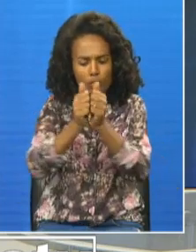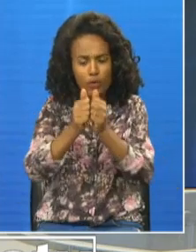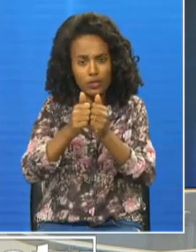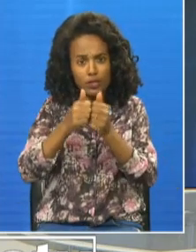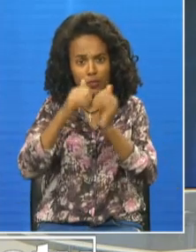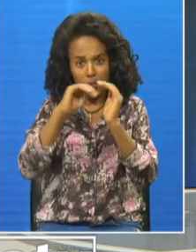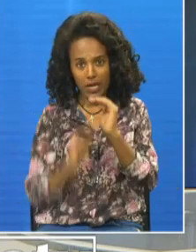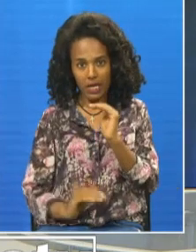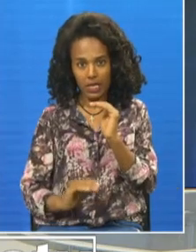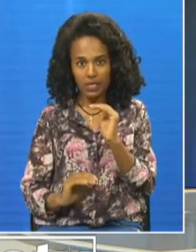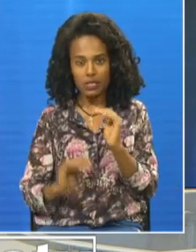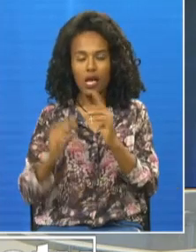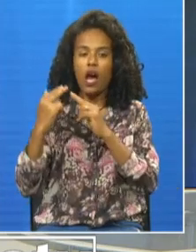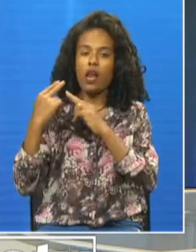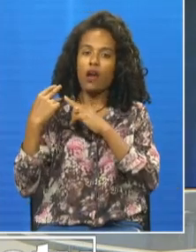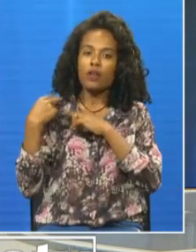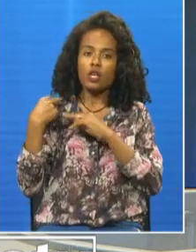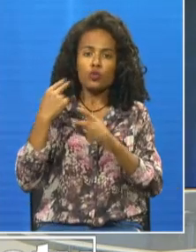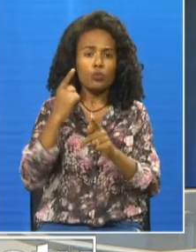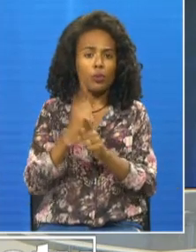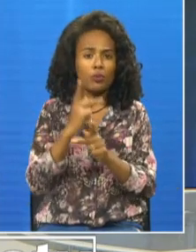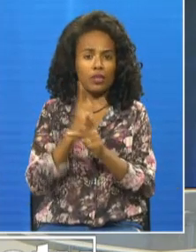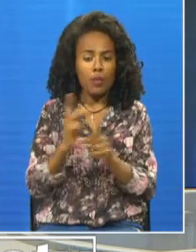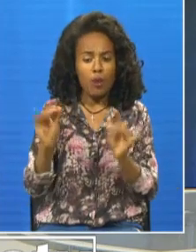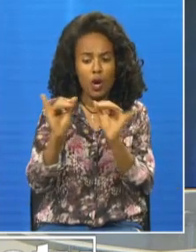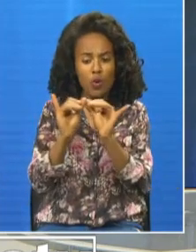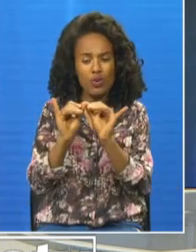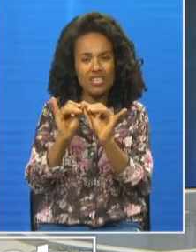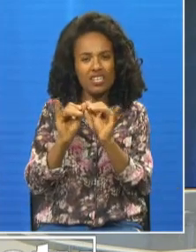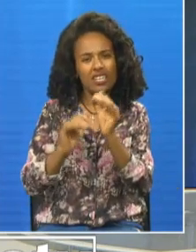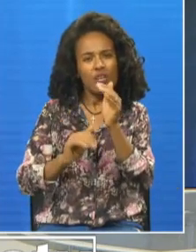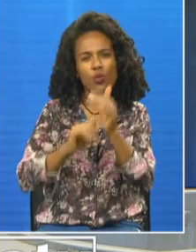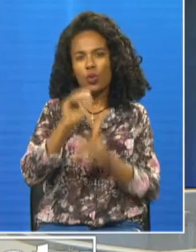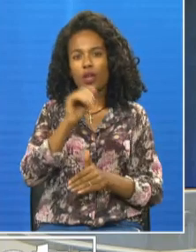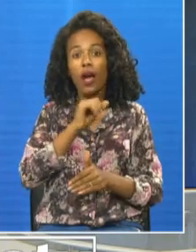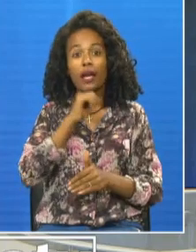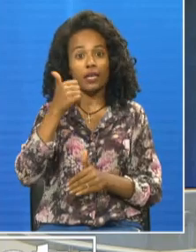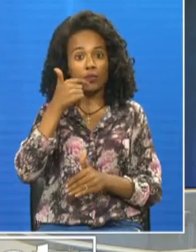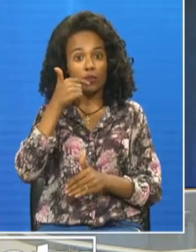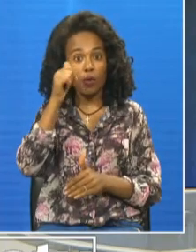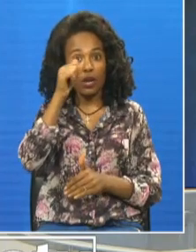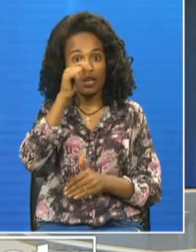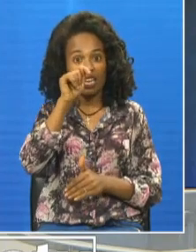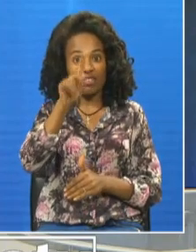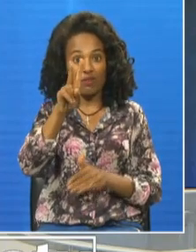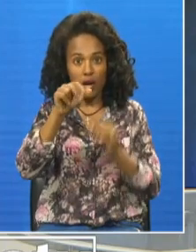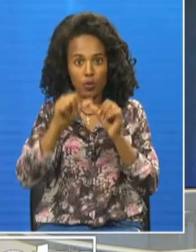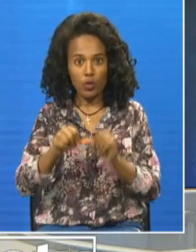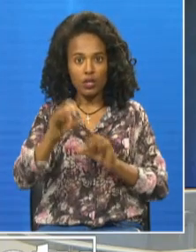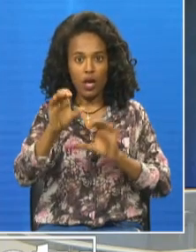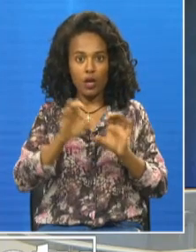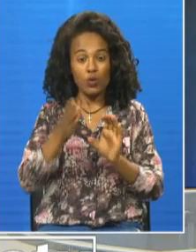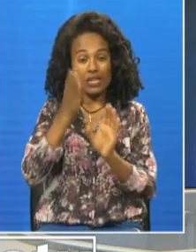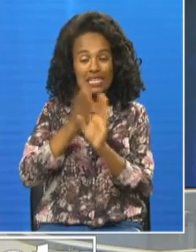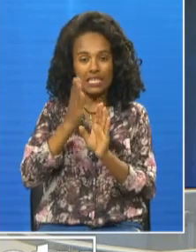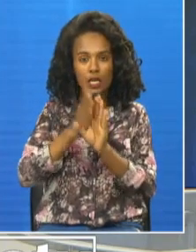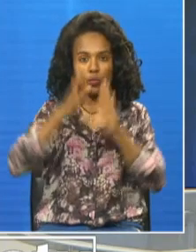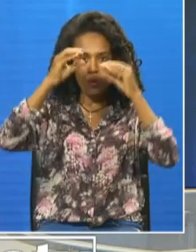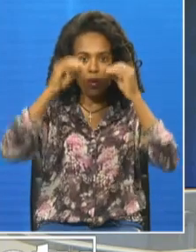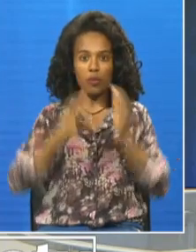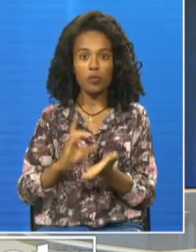ሰው እውነትም ባህሉን በሚጠቅም መልኩ ያስኬዳል፣ በሚጎደው ጊዜ ደግሞ ያስቆማል የምትይው እና